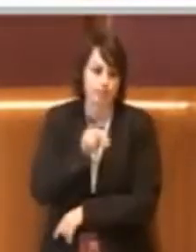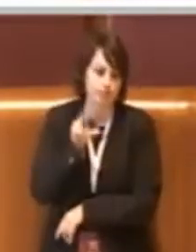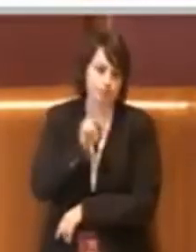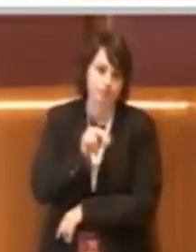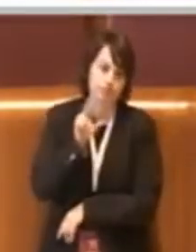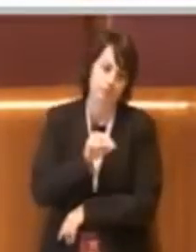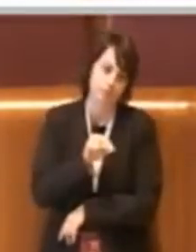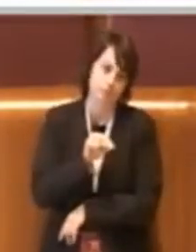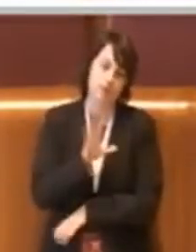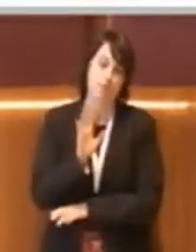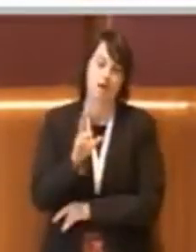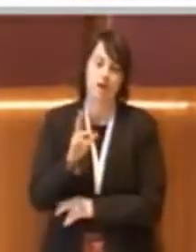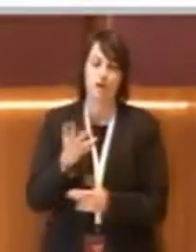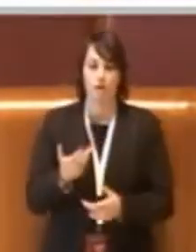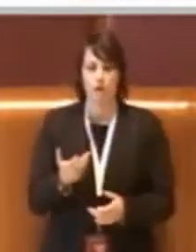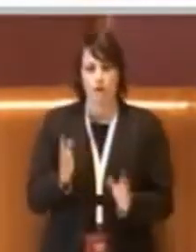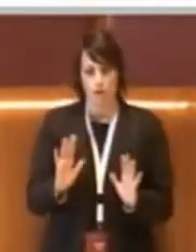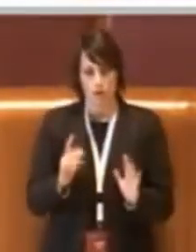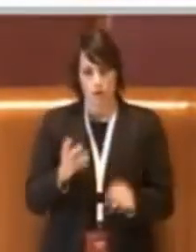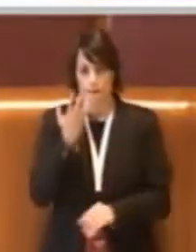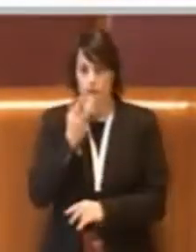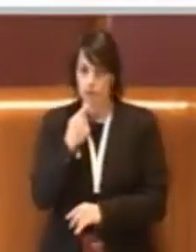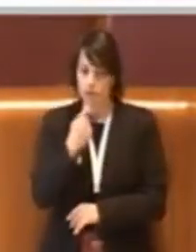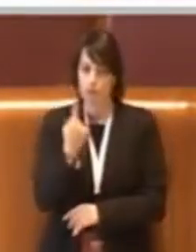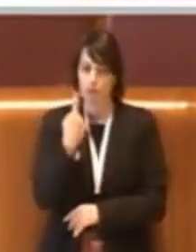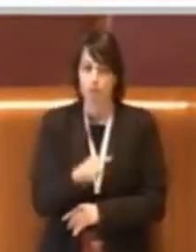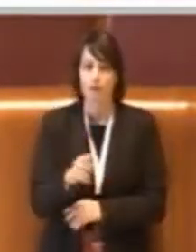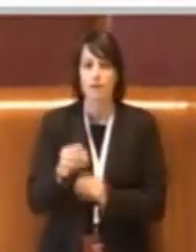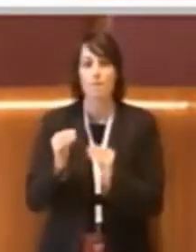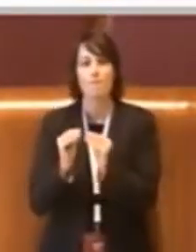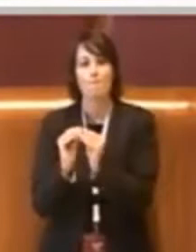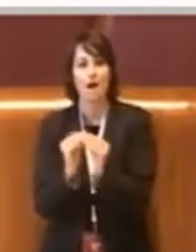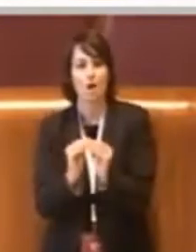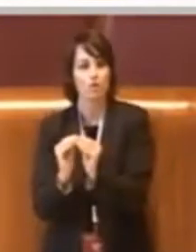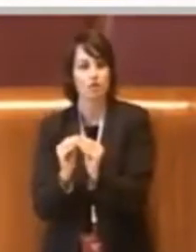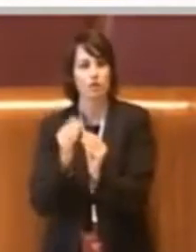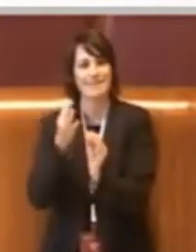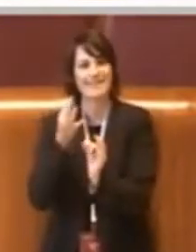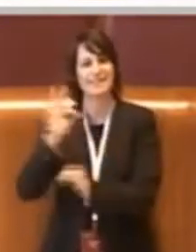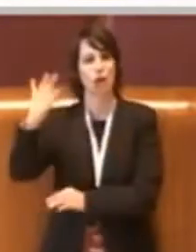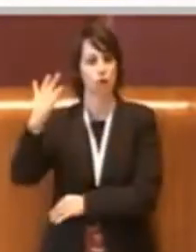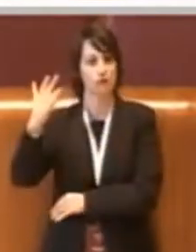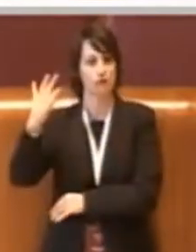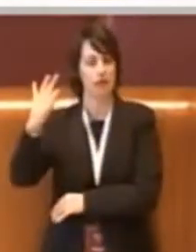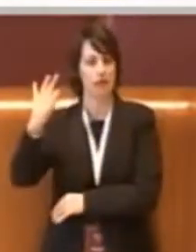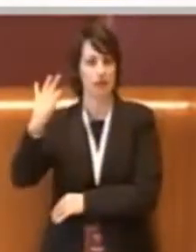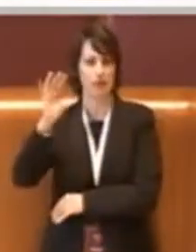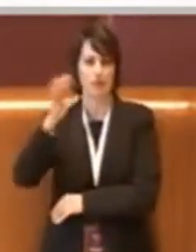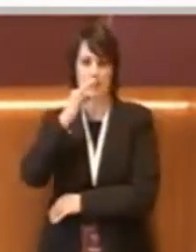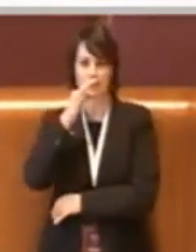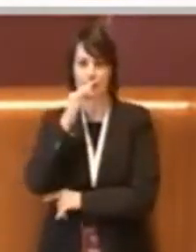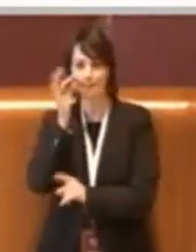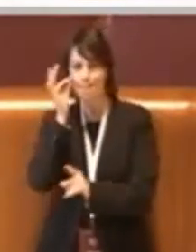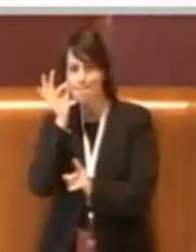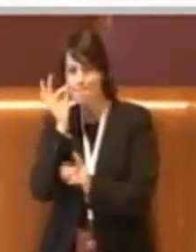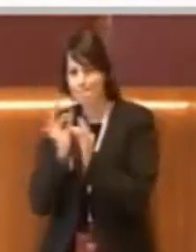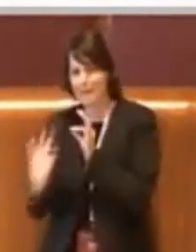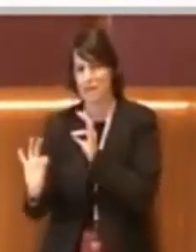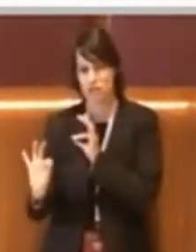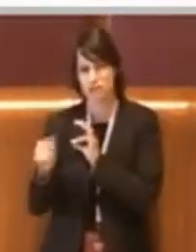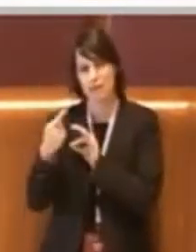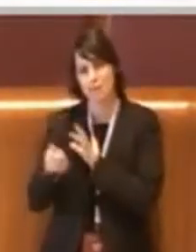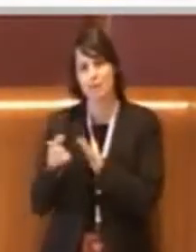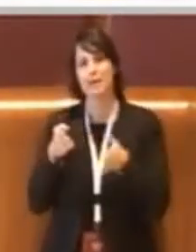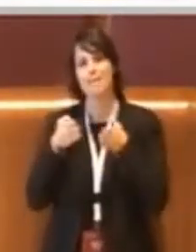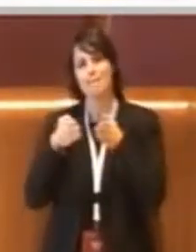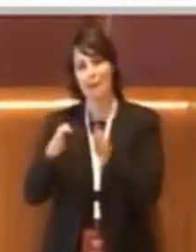manutenzione straordinaria, che come ben sappiamo è una manutenzione più capillare del manto